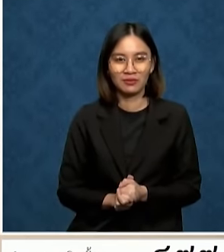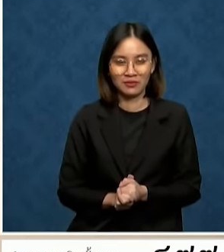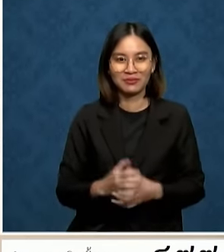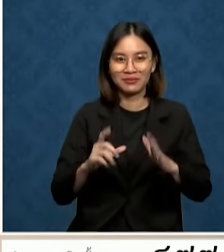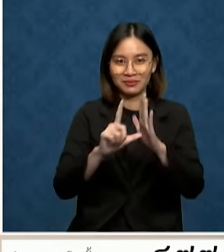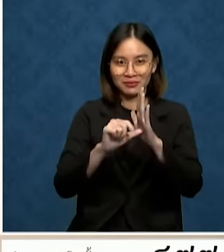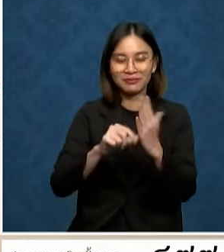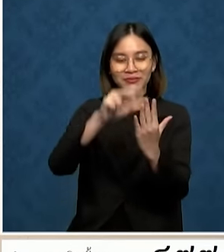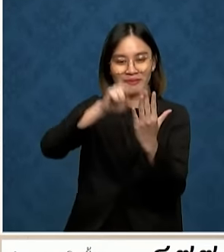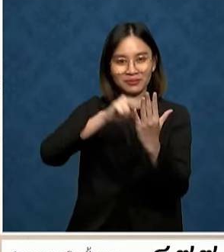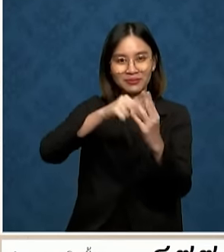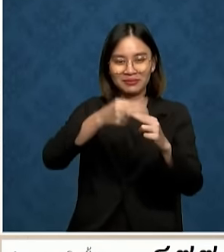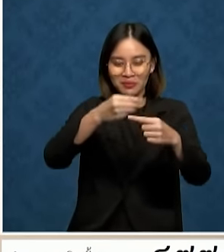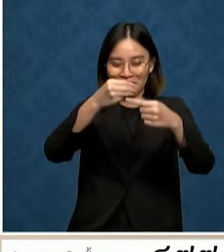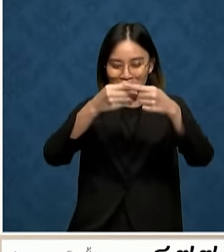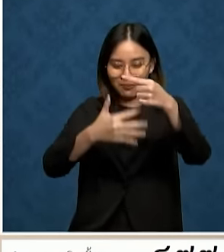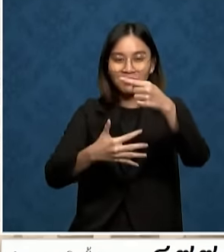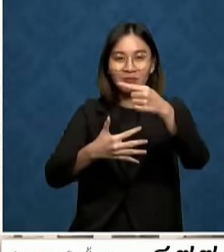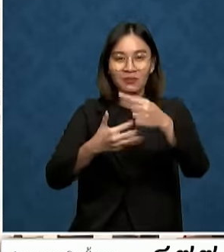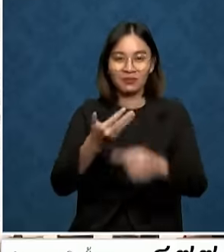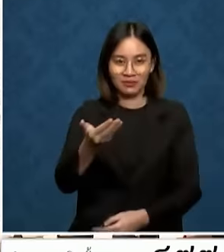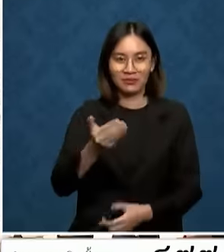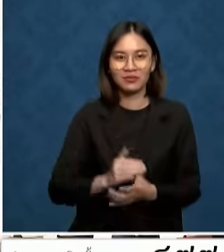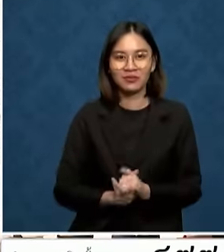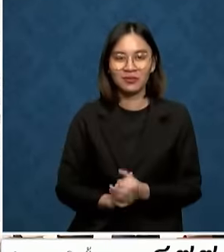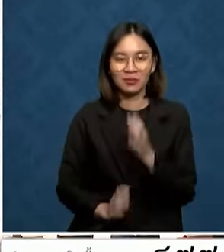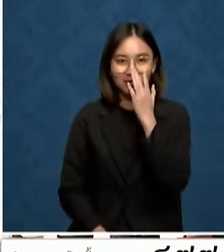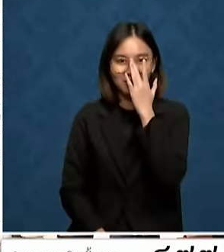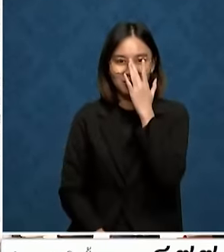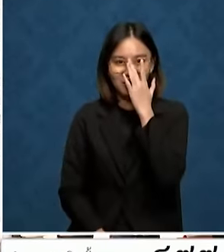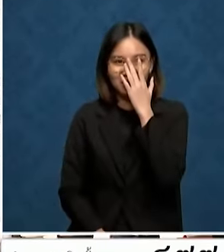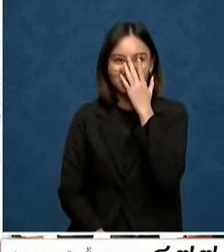รายขาทิการอ่านรชอ กัมาที่การครับ